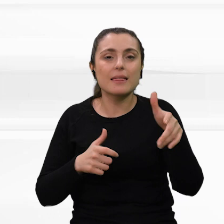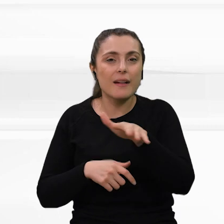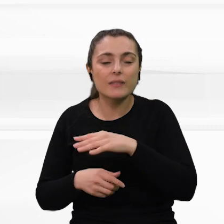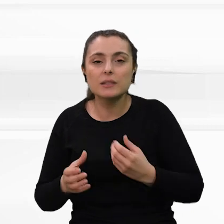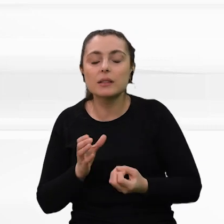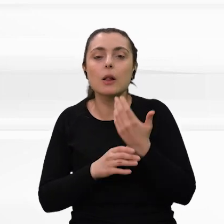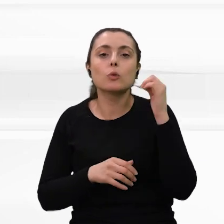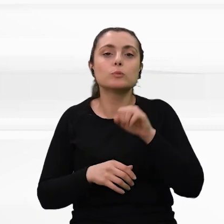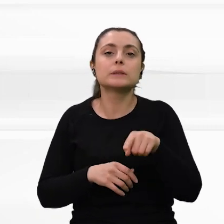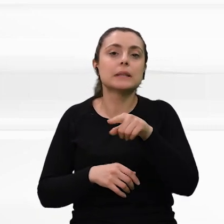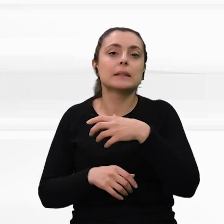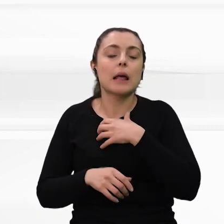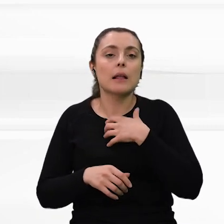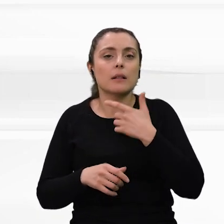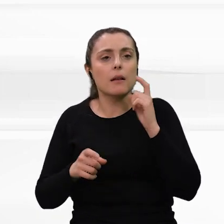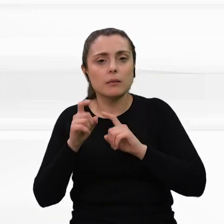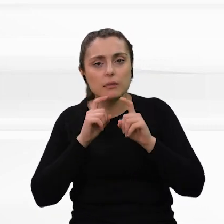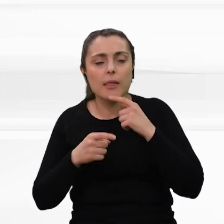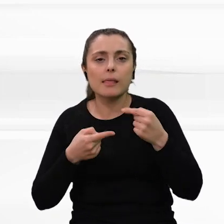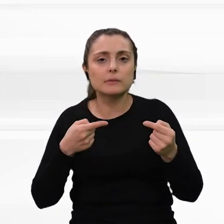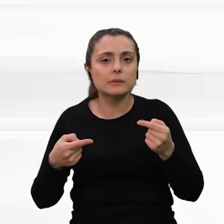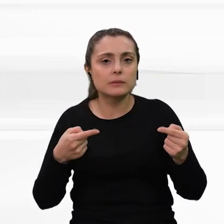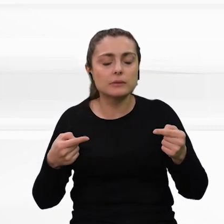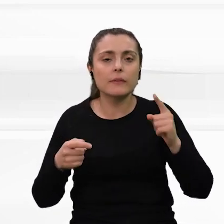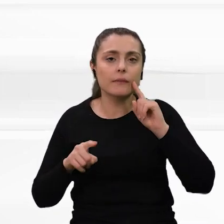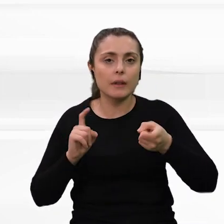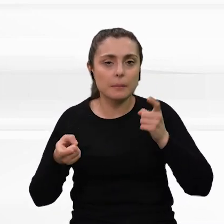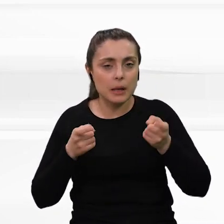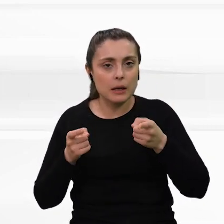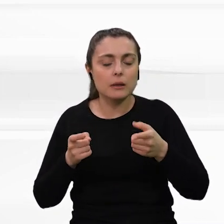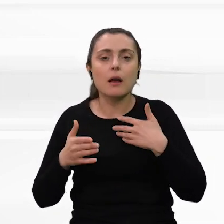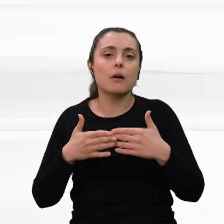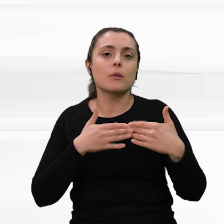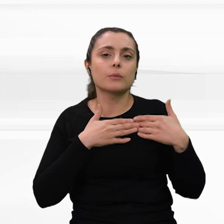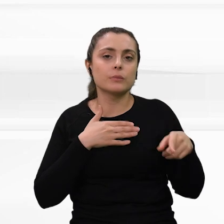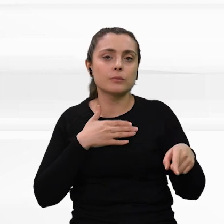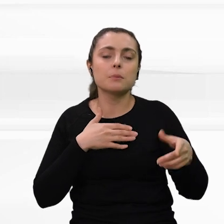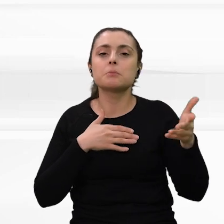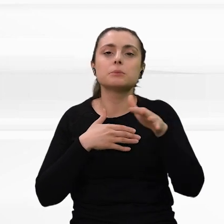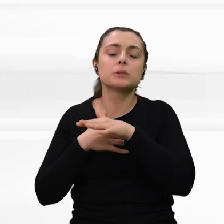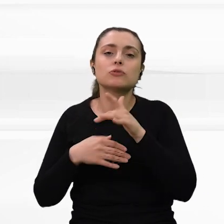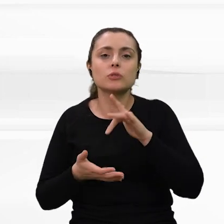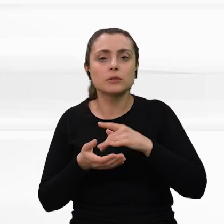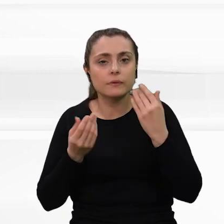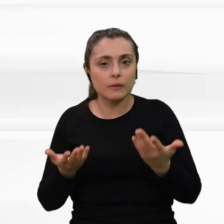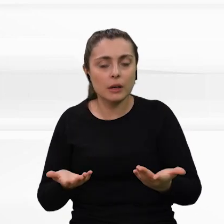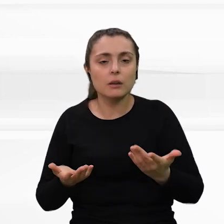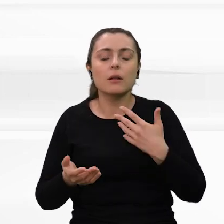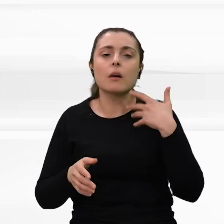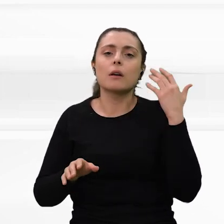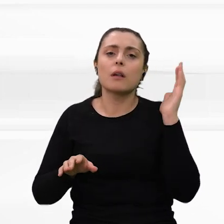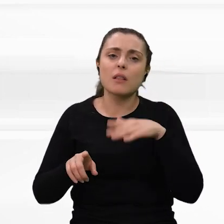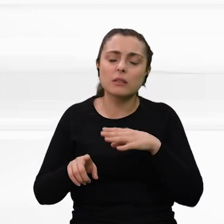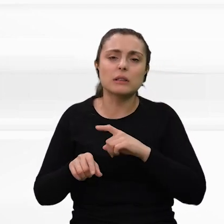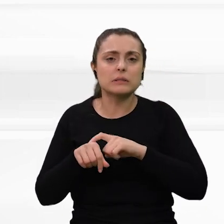etraf o altın Düşmanlar seni kendi kusurlarının eksikliklerinin farkına varmaktan alıp O Yar başkalarını cezalandırdı ın